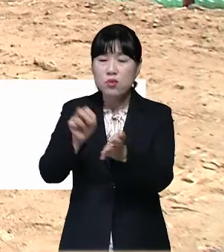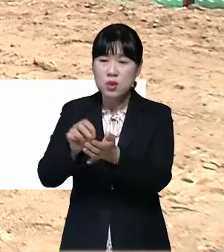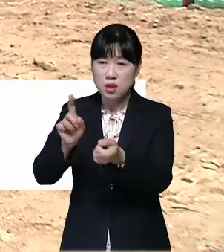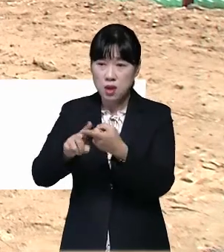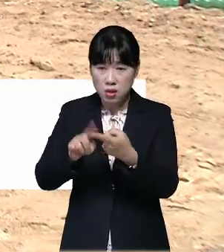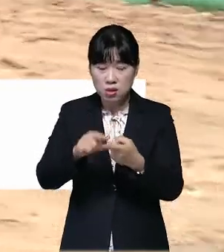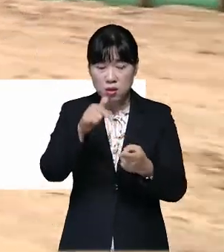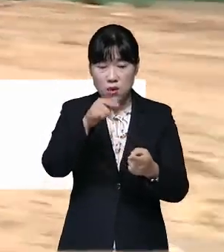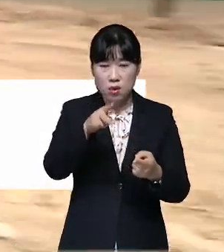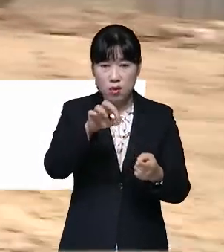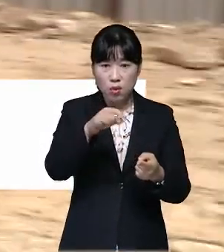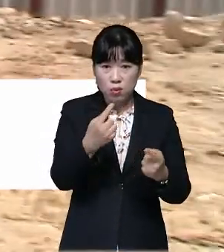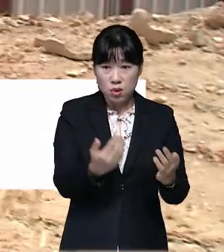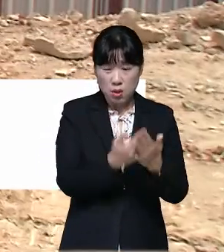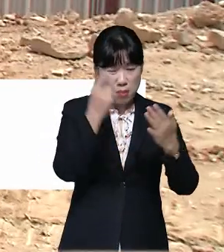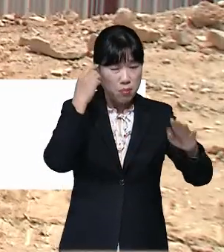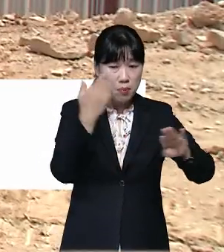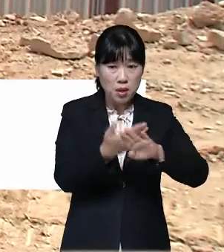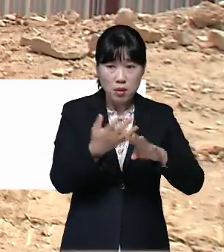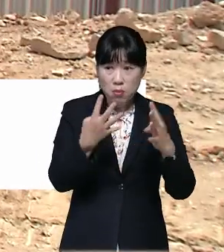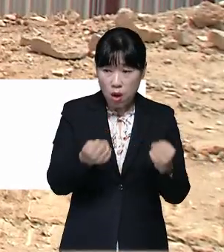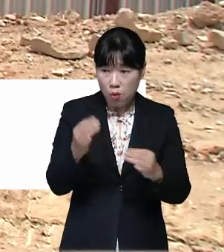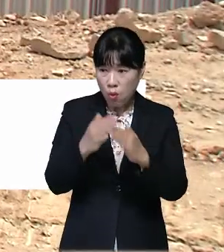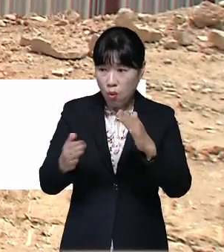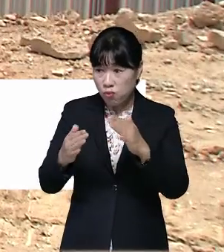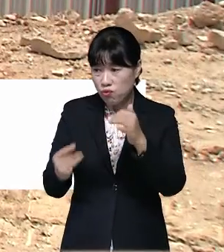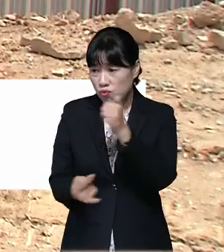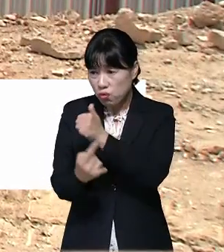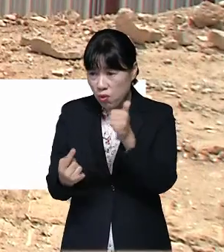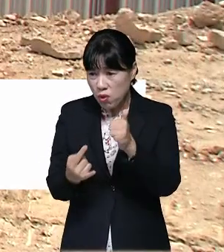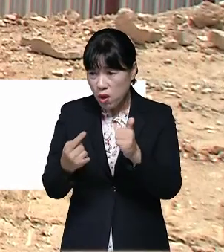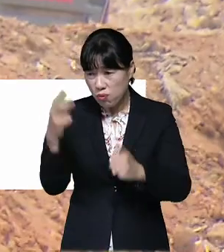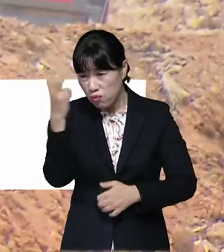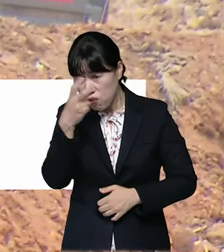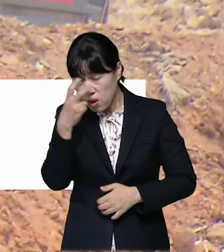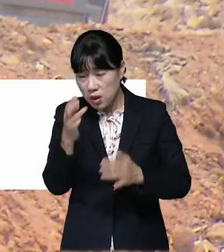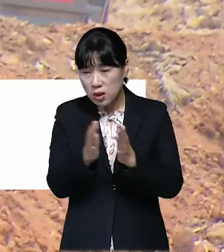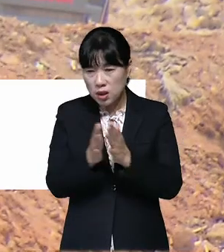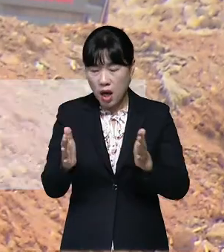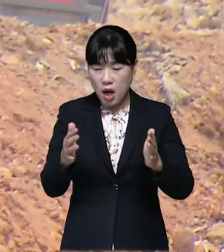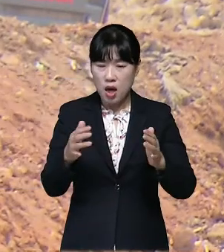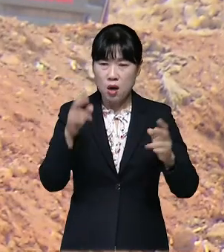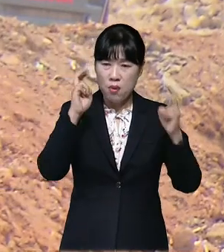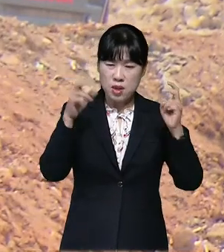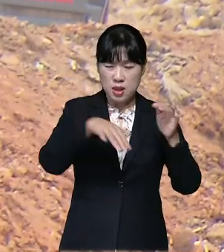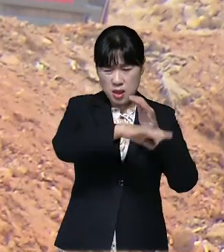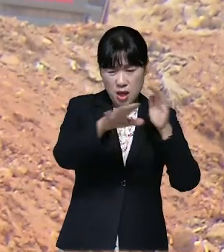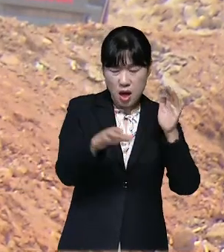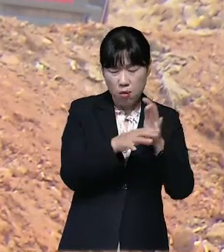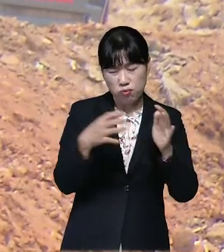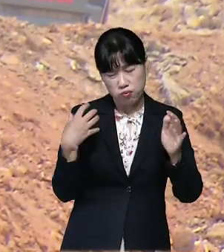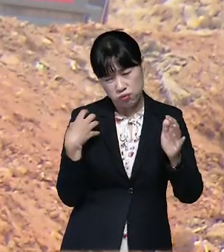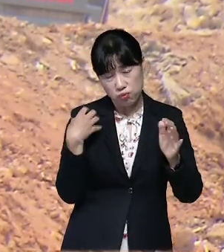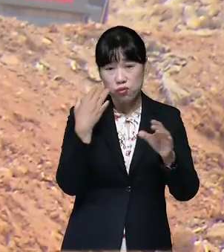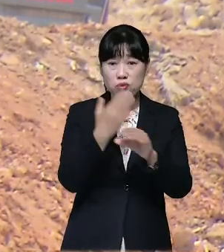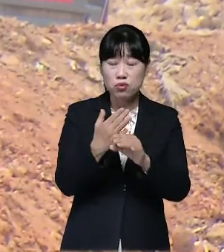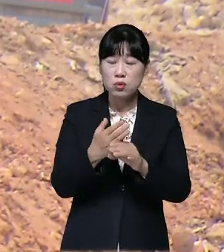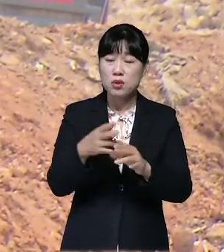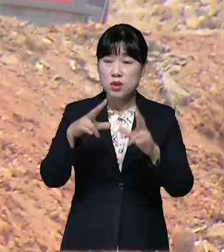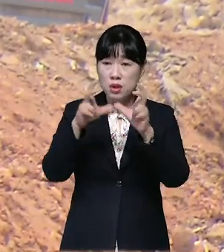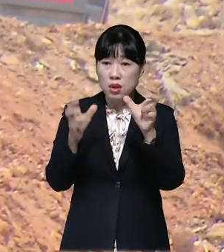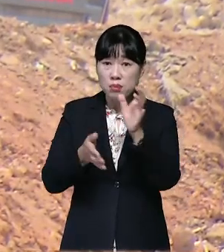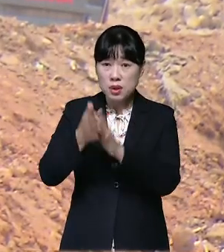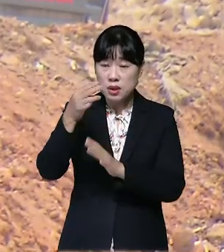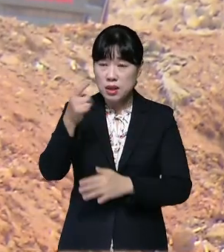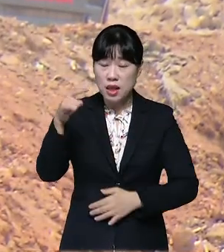높고 공정위 조사까지 시작되며 그룹 전체의 부담이 확산되는 상황. 여기에 성남시 대장동 개발 방식